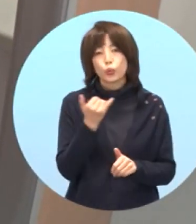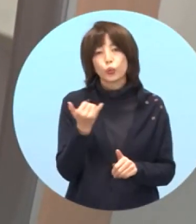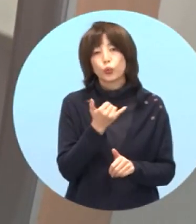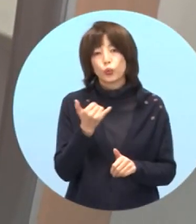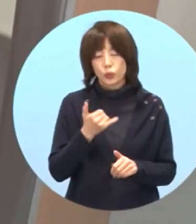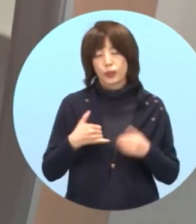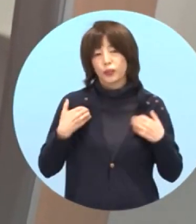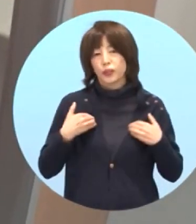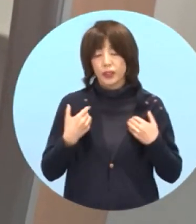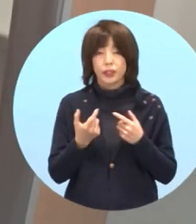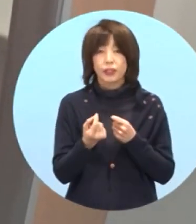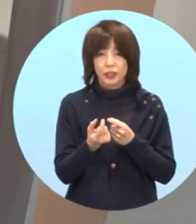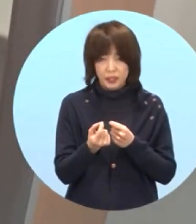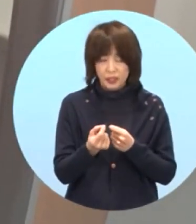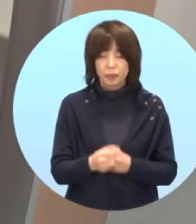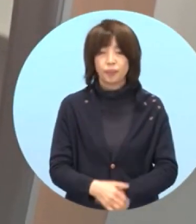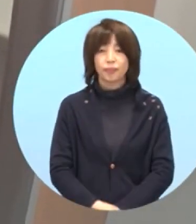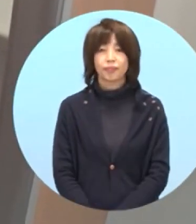しいリニューアルですね。